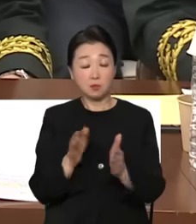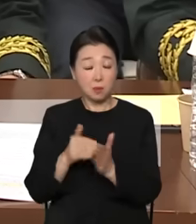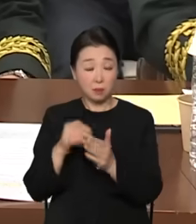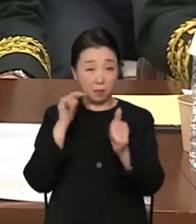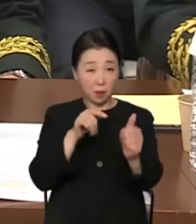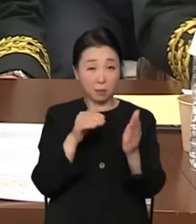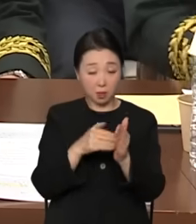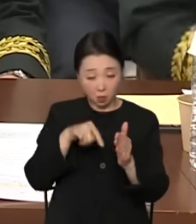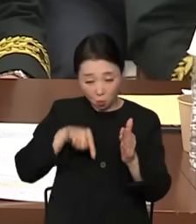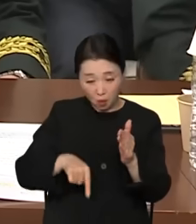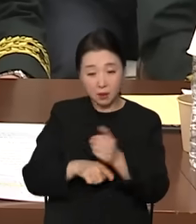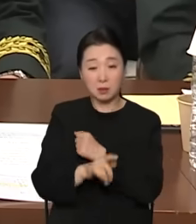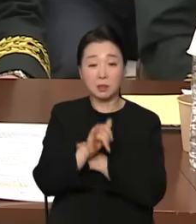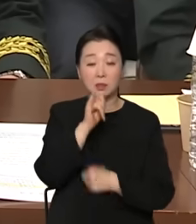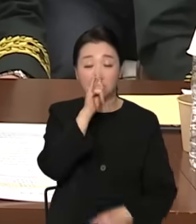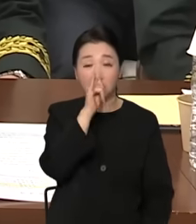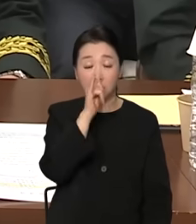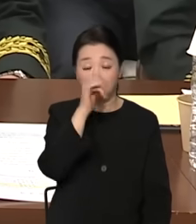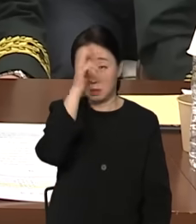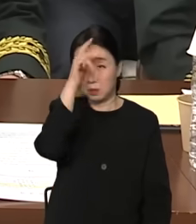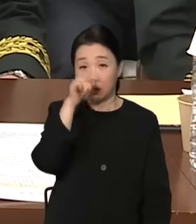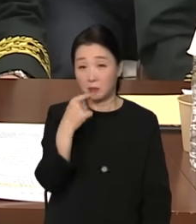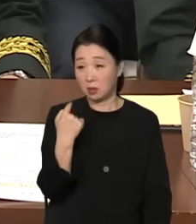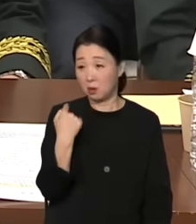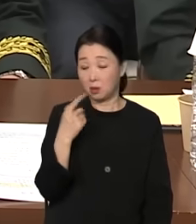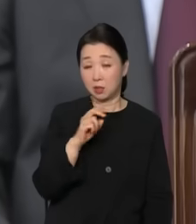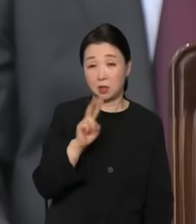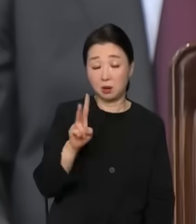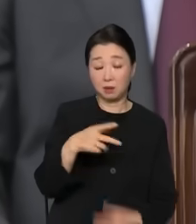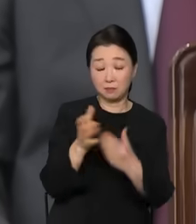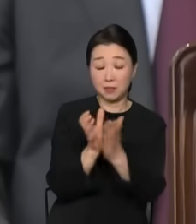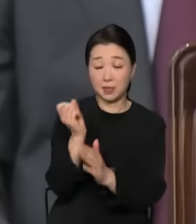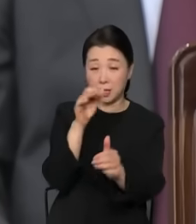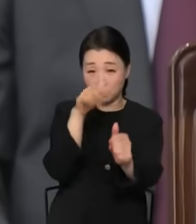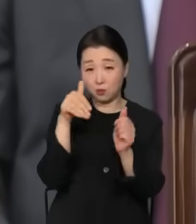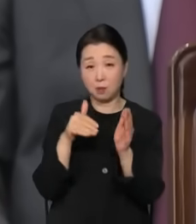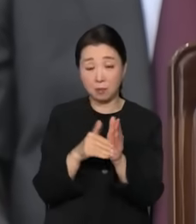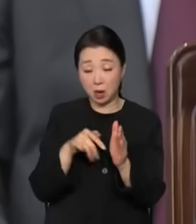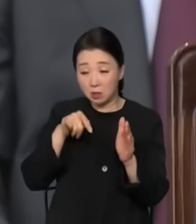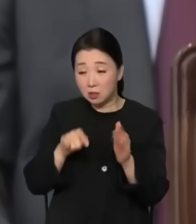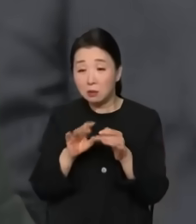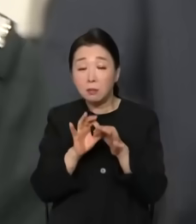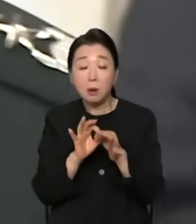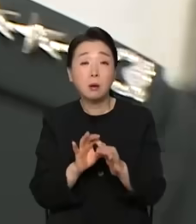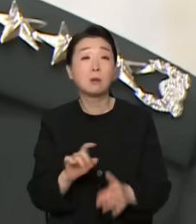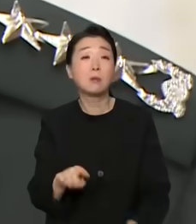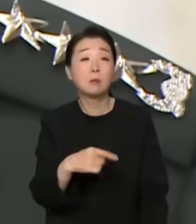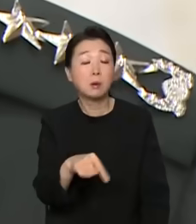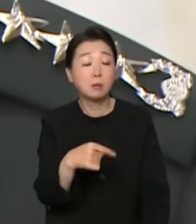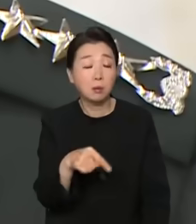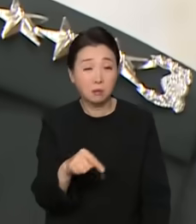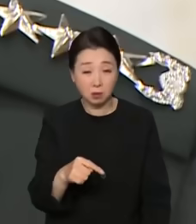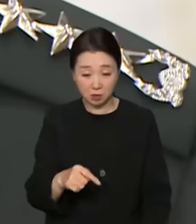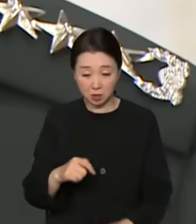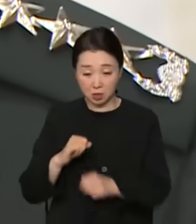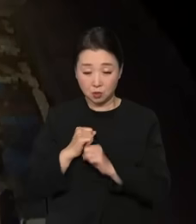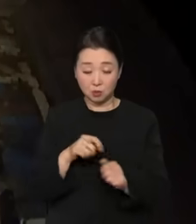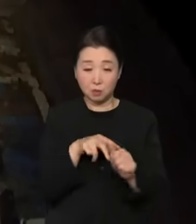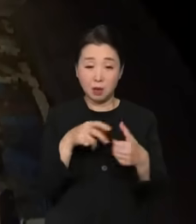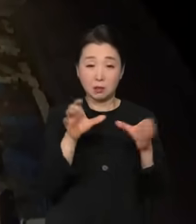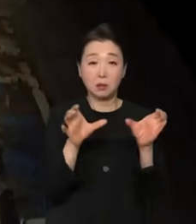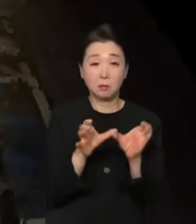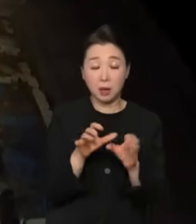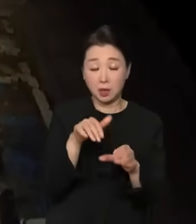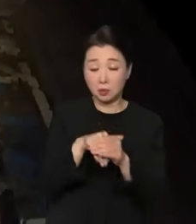의미도 큽니다 검찰 역시 어제여 사령관을 제차 소환해이 부분과 함께 방사 요원이 선관 위에